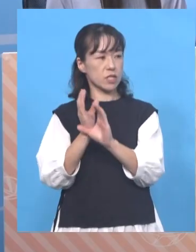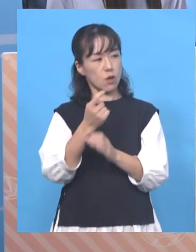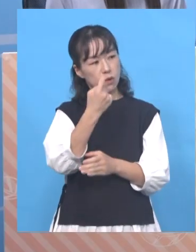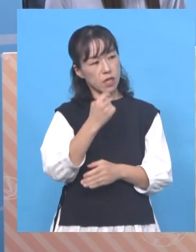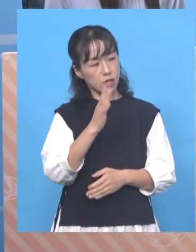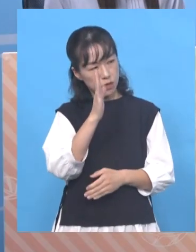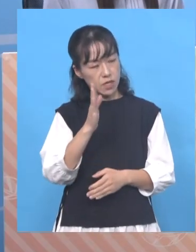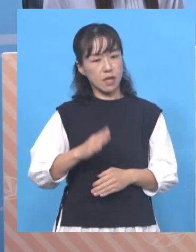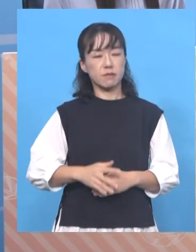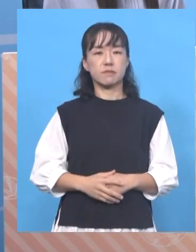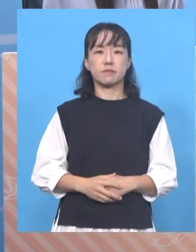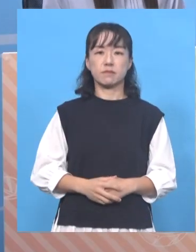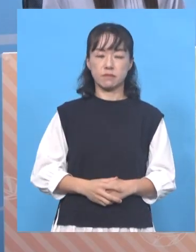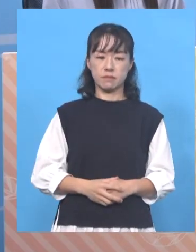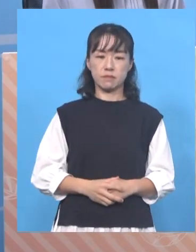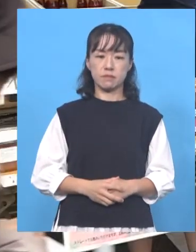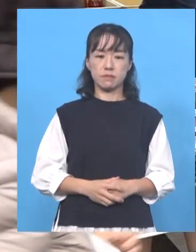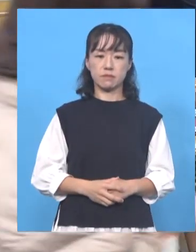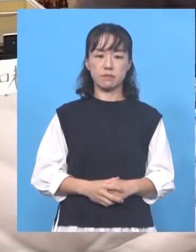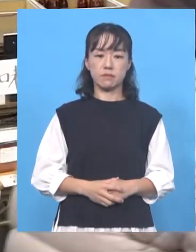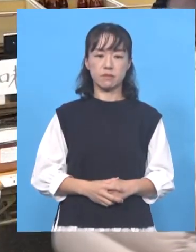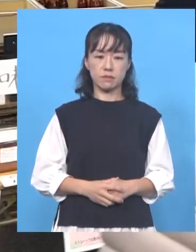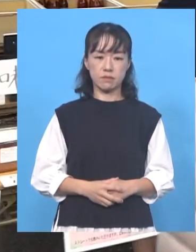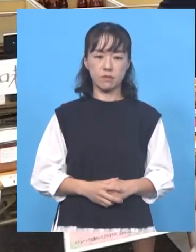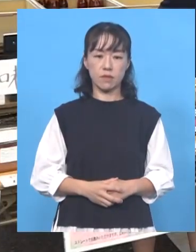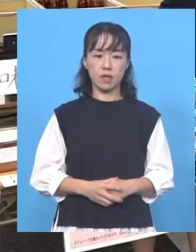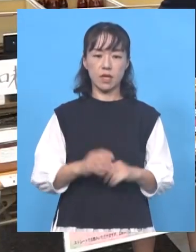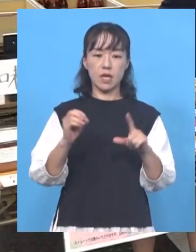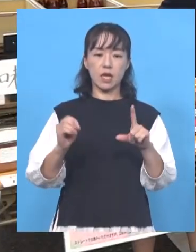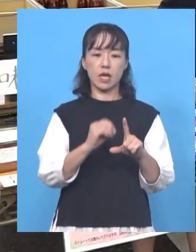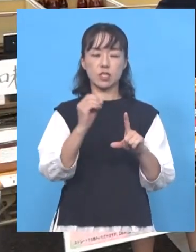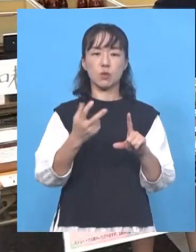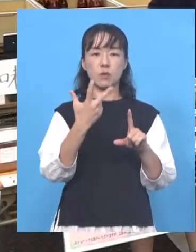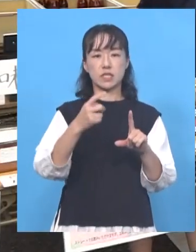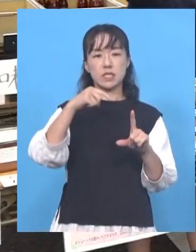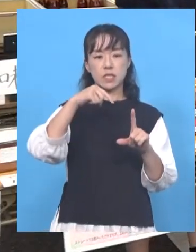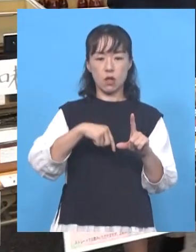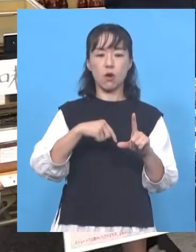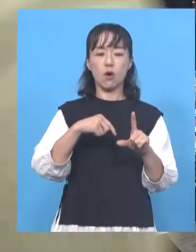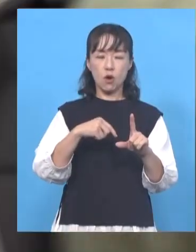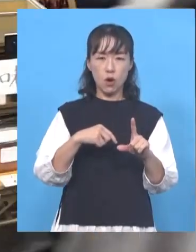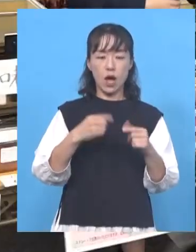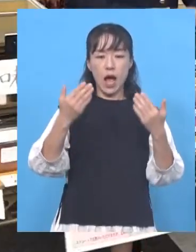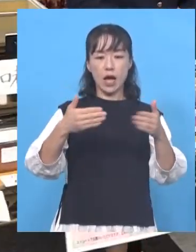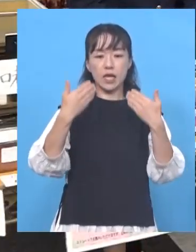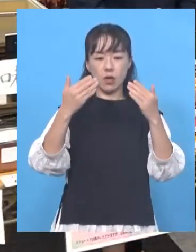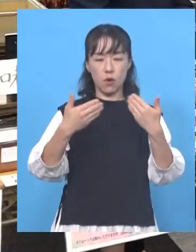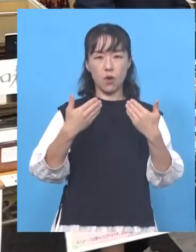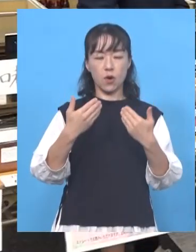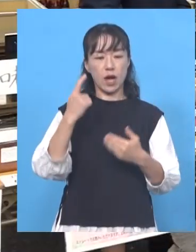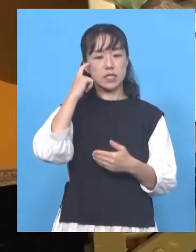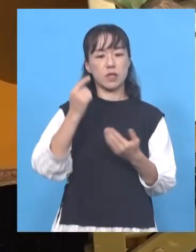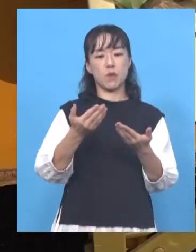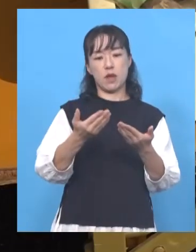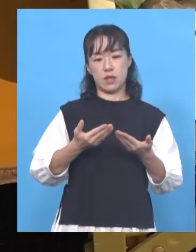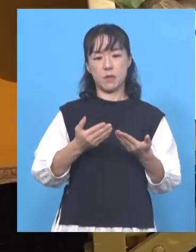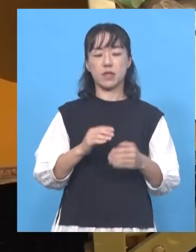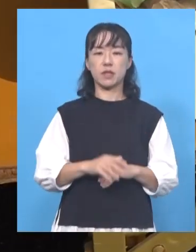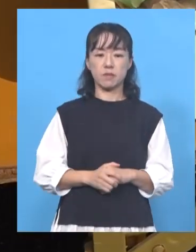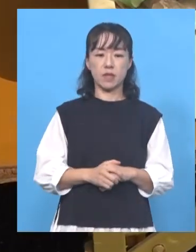教えてください。 はい、今年の農林水産祭りでは、東近江市の秋の味覚を感じてもらえる